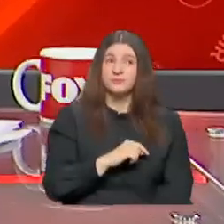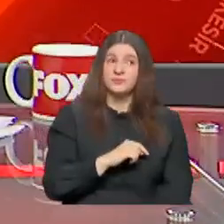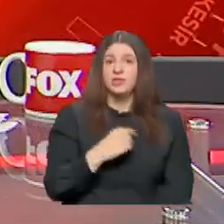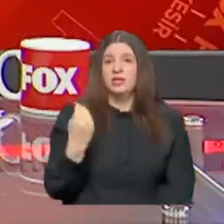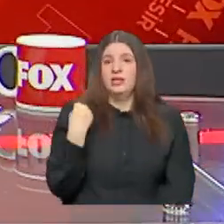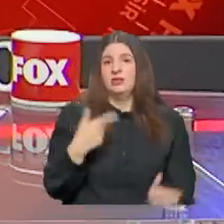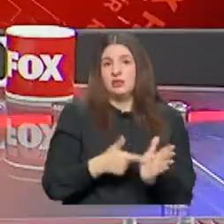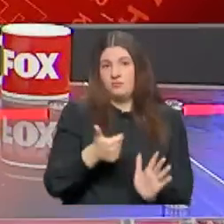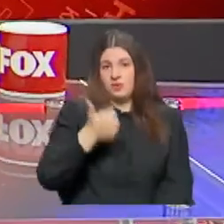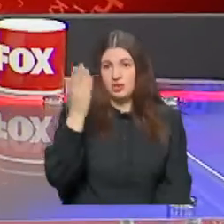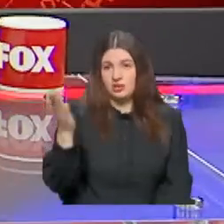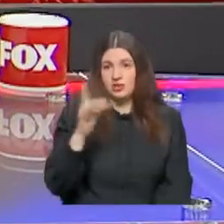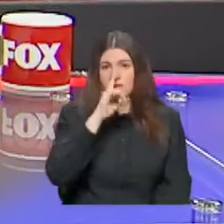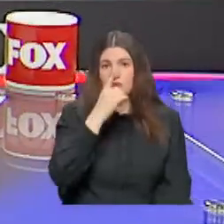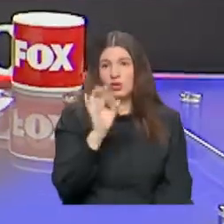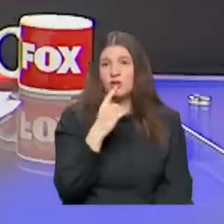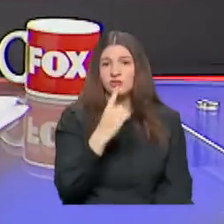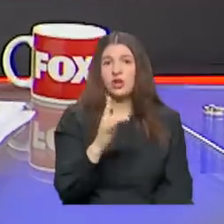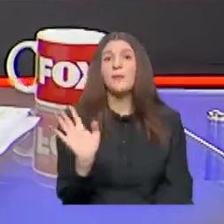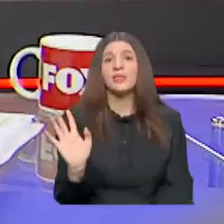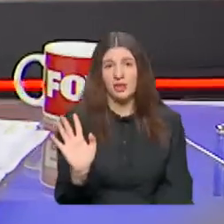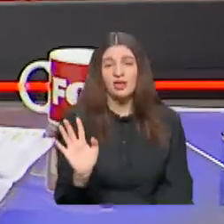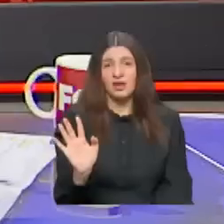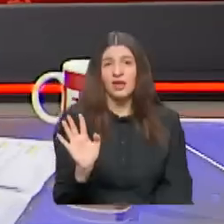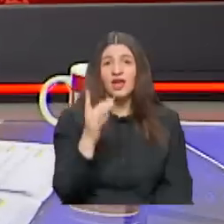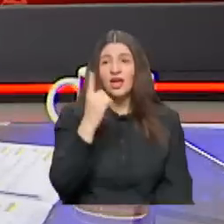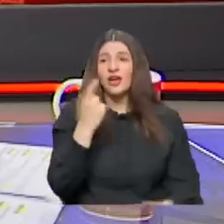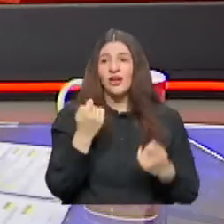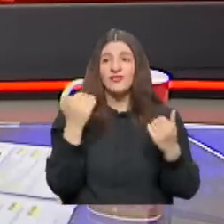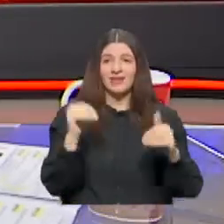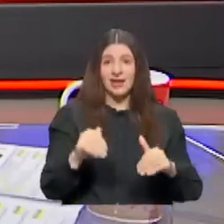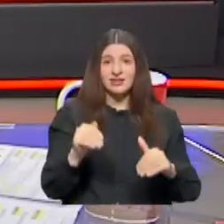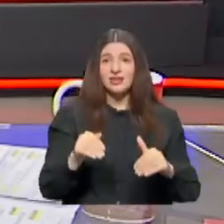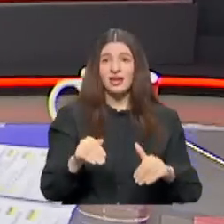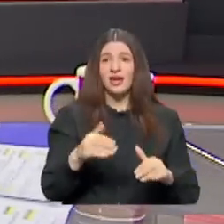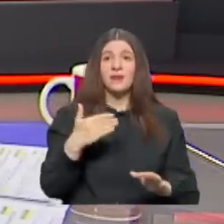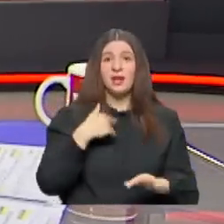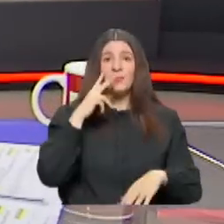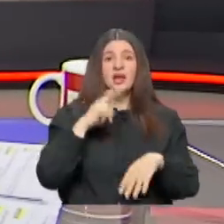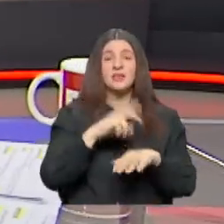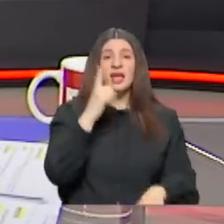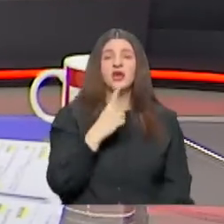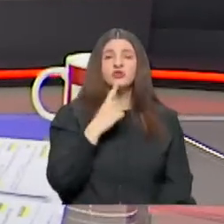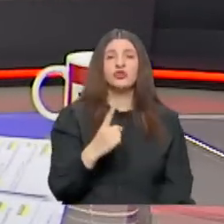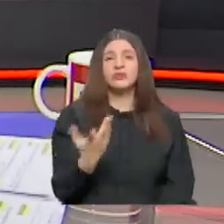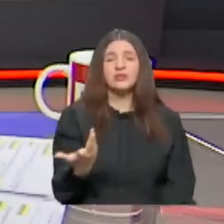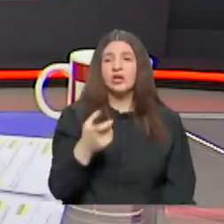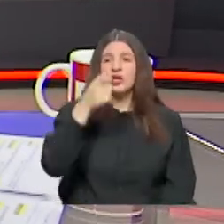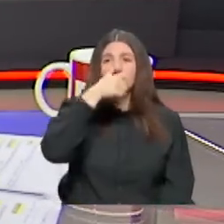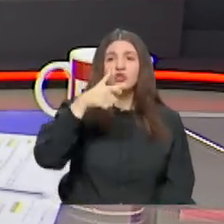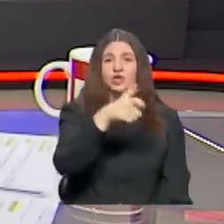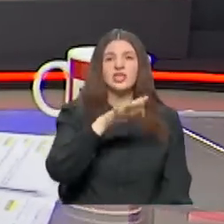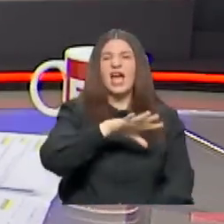Şimdi yeni Tarım Bakanı sadece o kadar söylemedi. İlk göreve geldiğinde benim hatırladığım ilk sözü